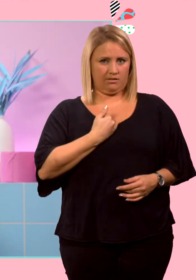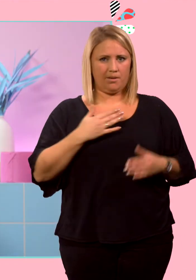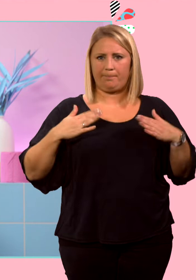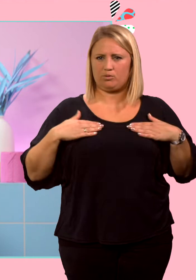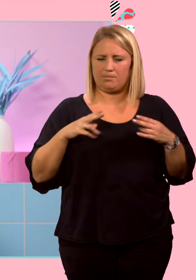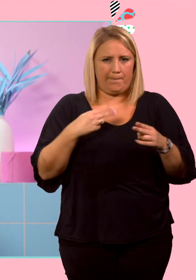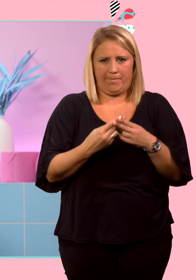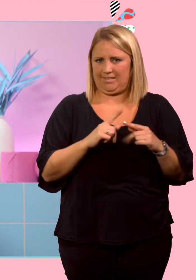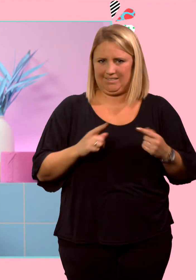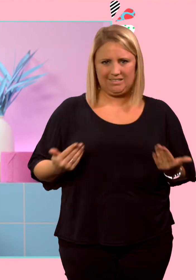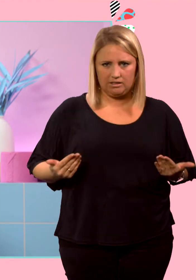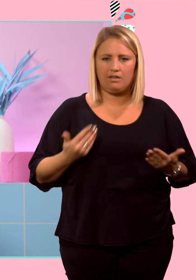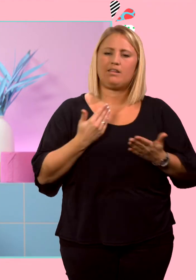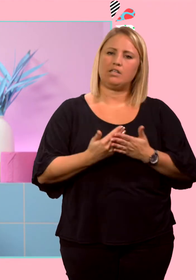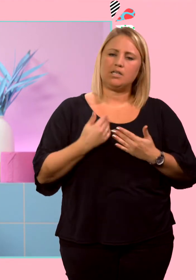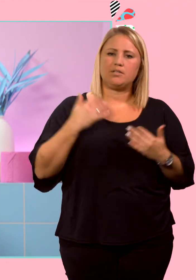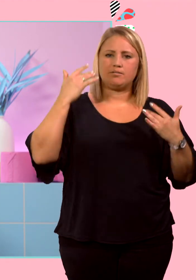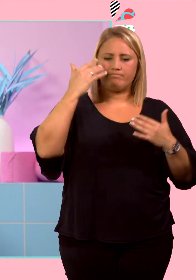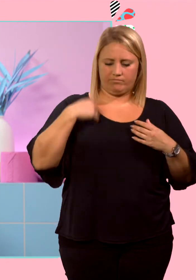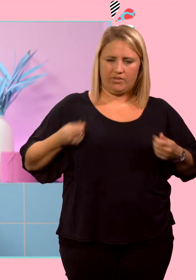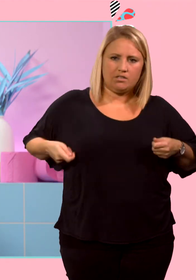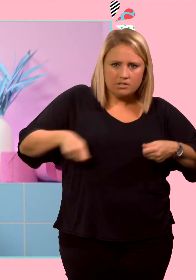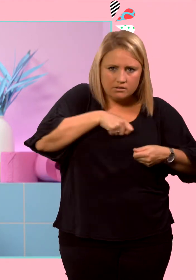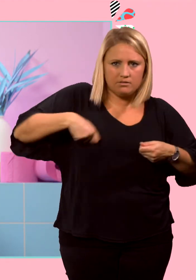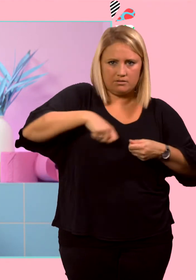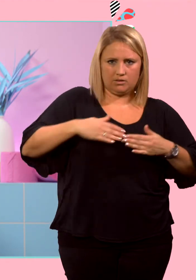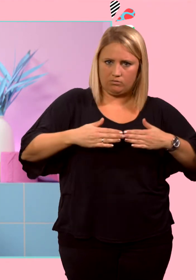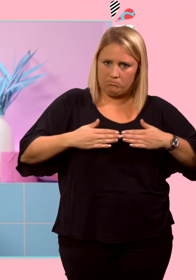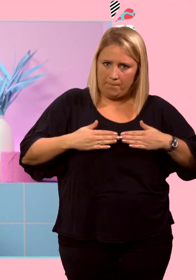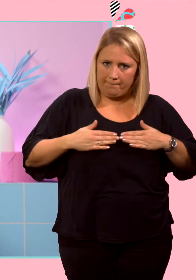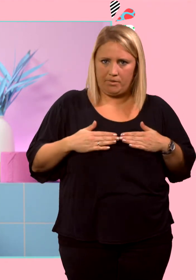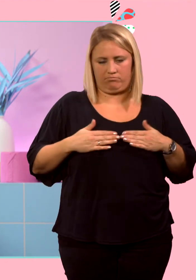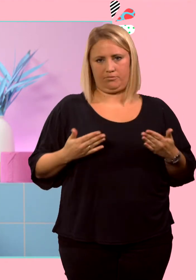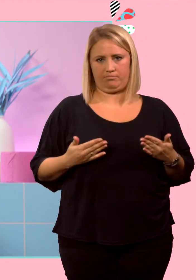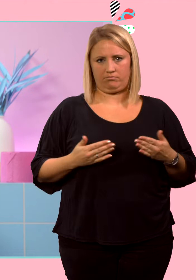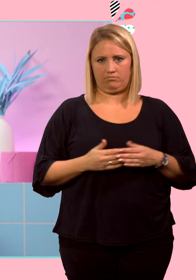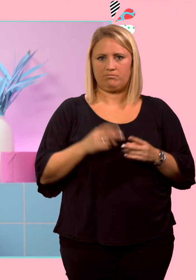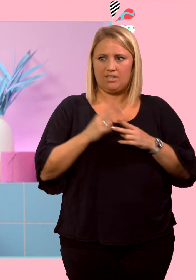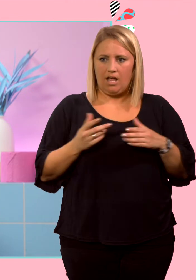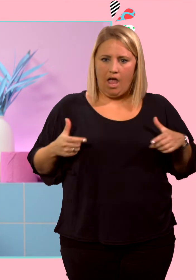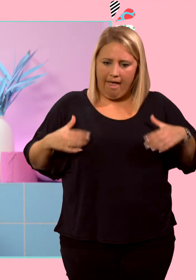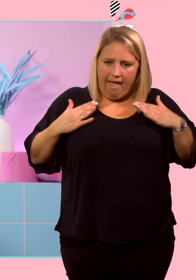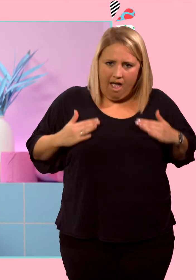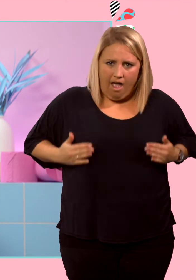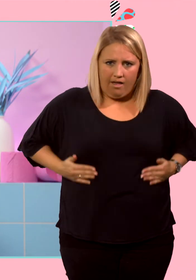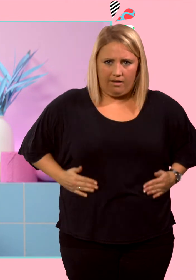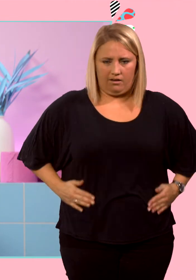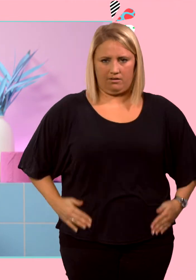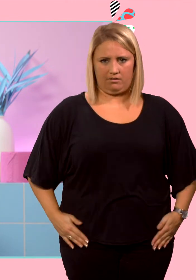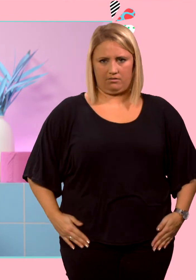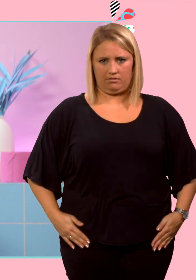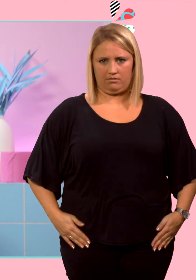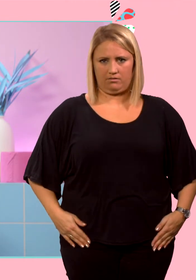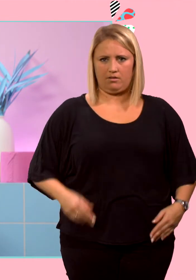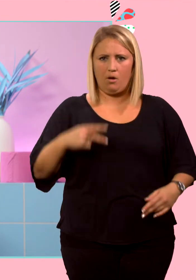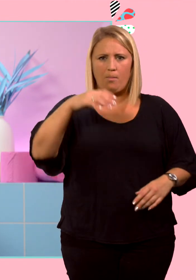nicht mehr da reingepasst und ich habe angefangen, sie abzubinden mit einem Binder. Das ist ein ganz hautenges Shirt